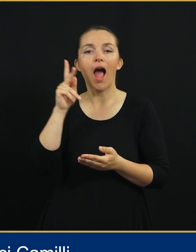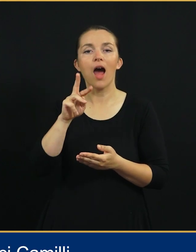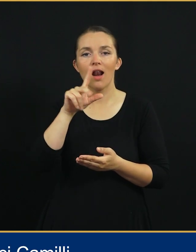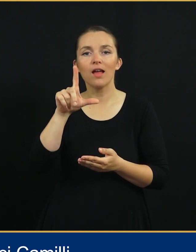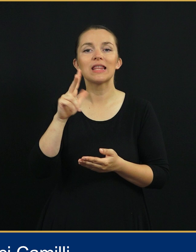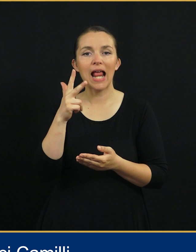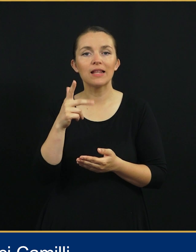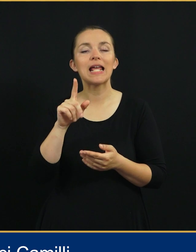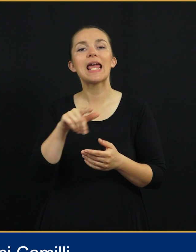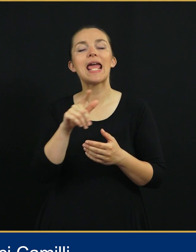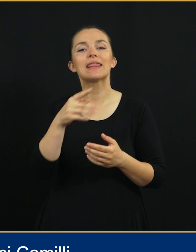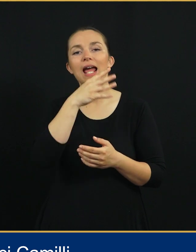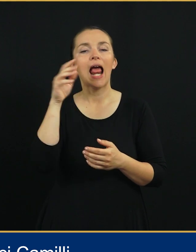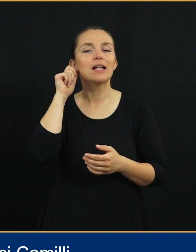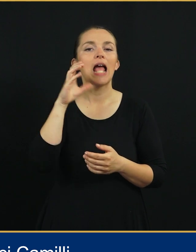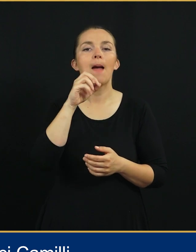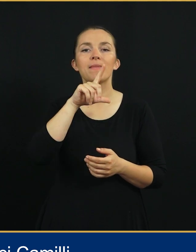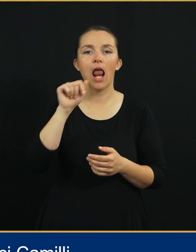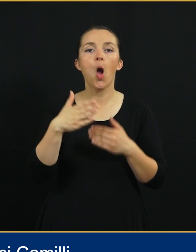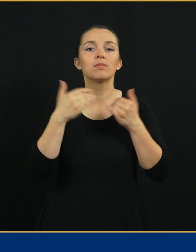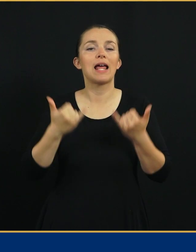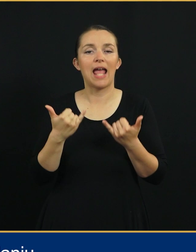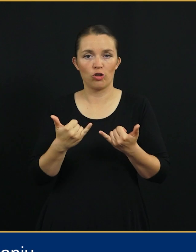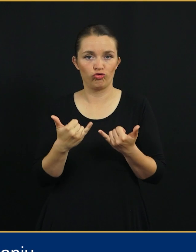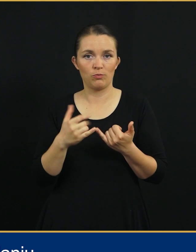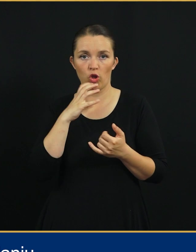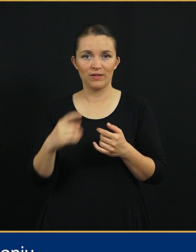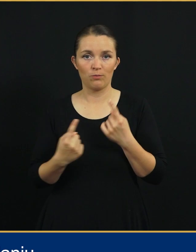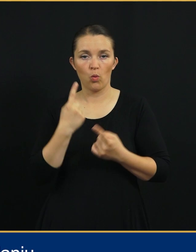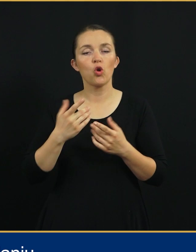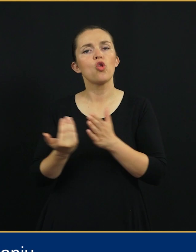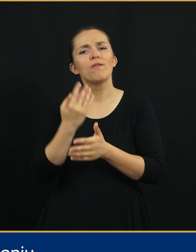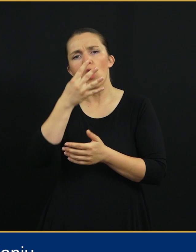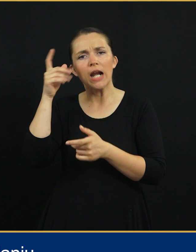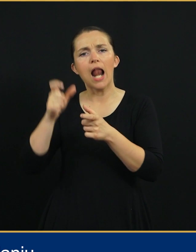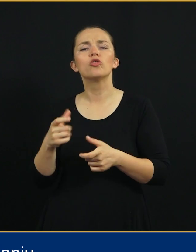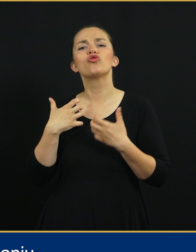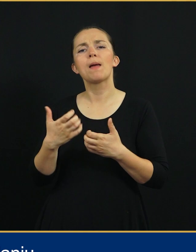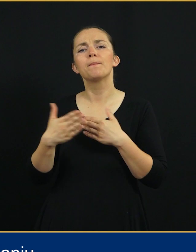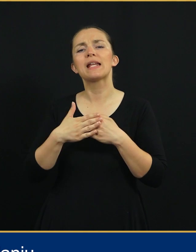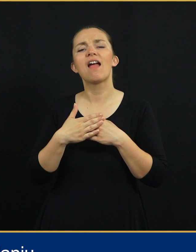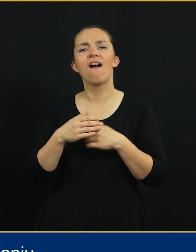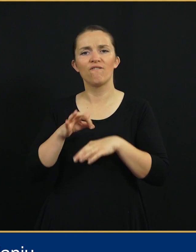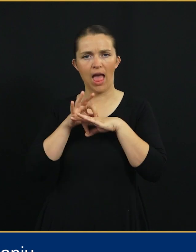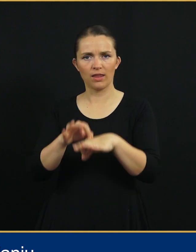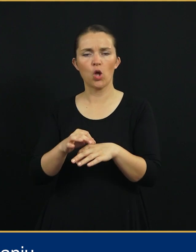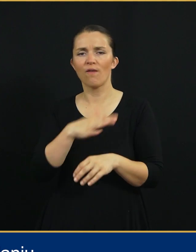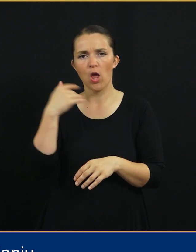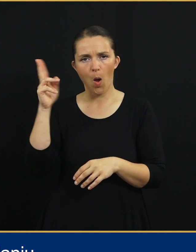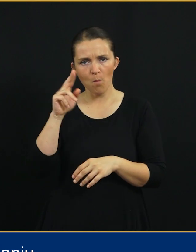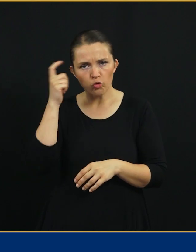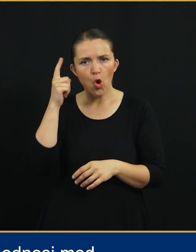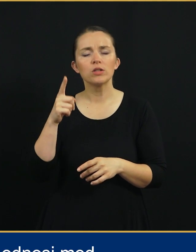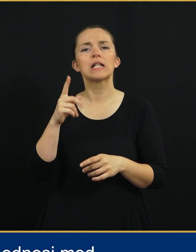kraljici Kamili ob današnjem zgodovinskem dogodku. Novemu kralju želim pri vladanju veliko modrosti in razuma ter